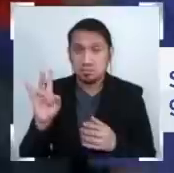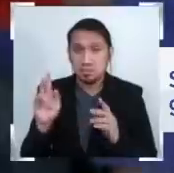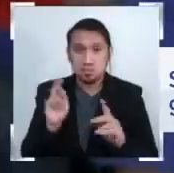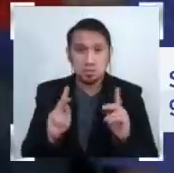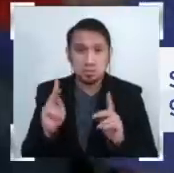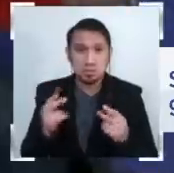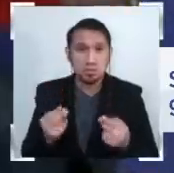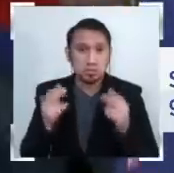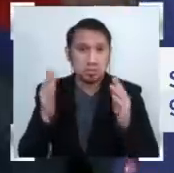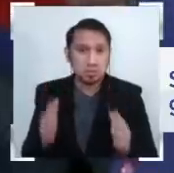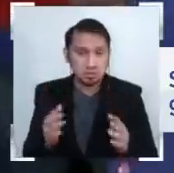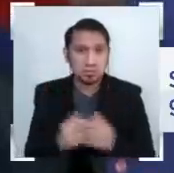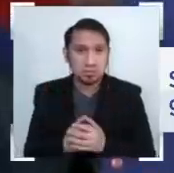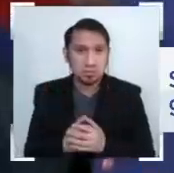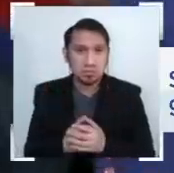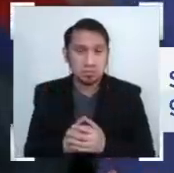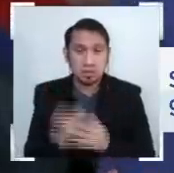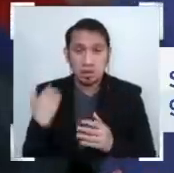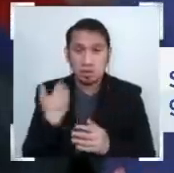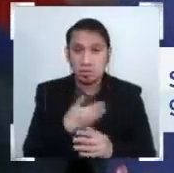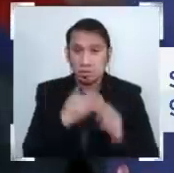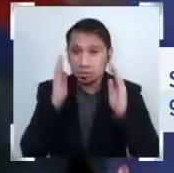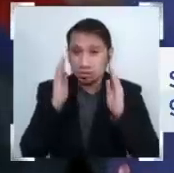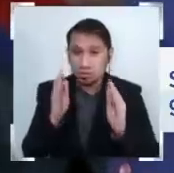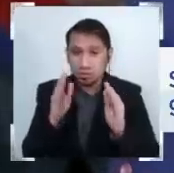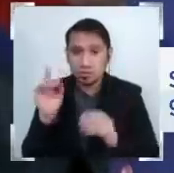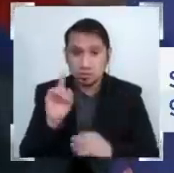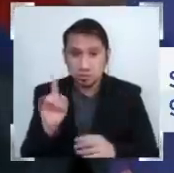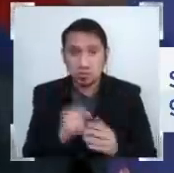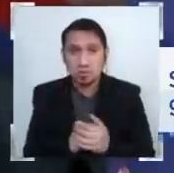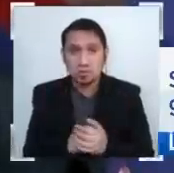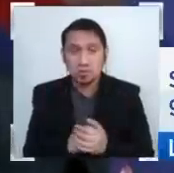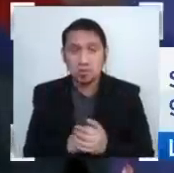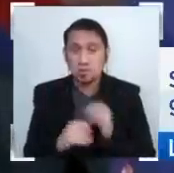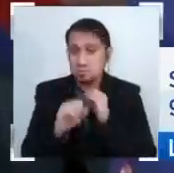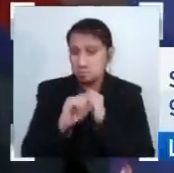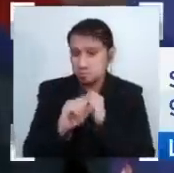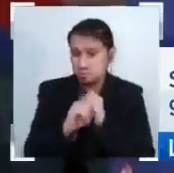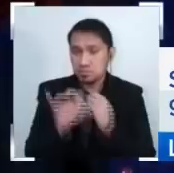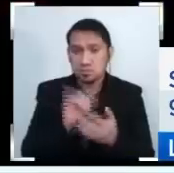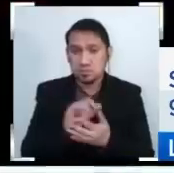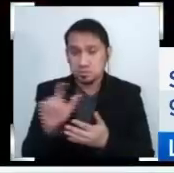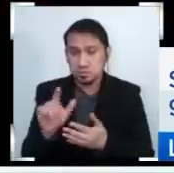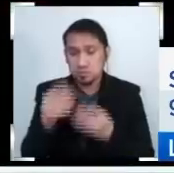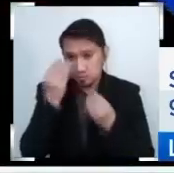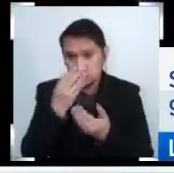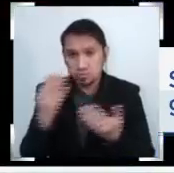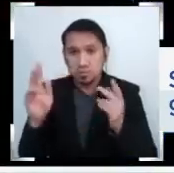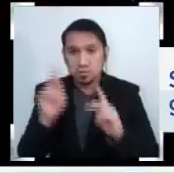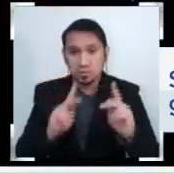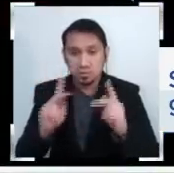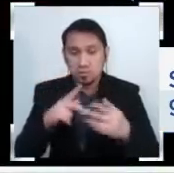natin. Ang focus namin ngayon, talagang pangampanya, ipaalam sa tao yung programa natin. Sa